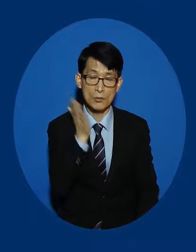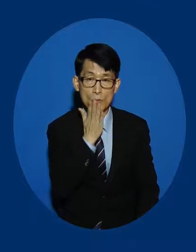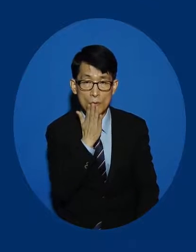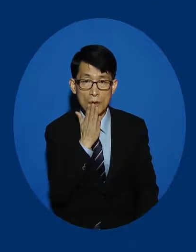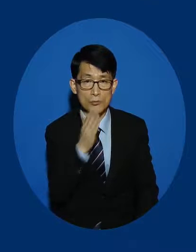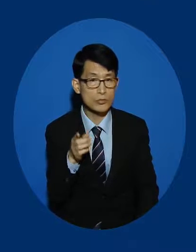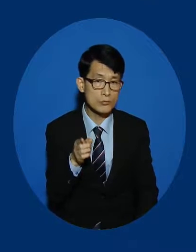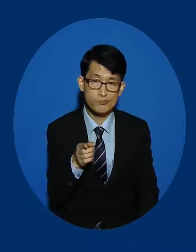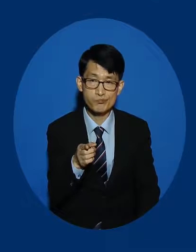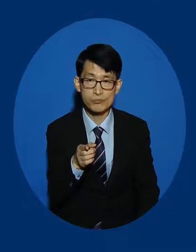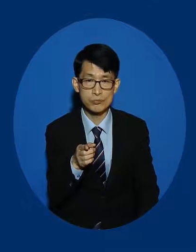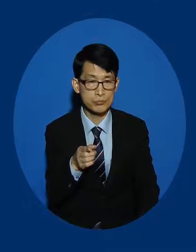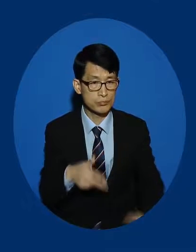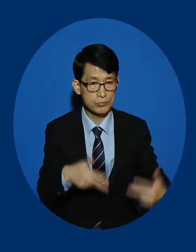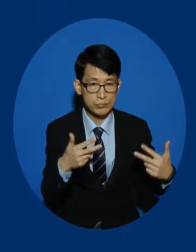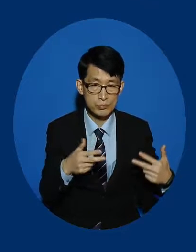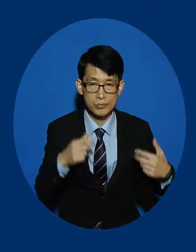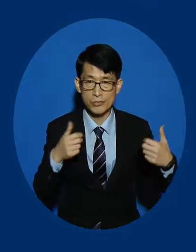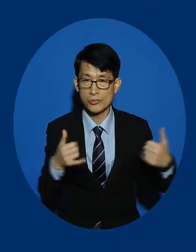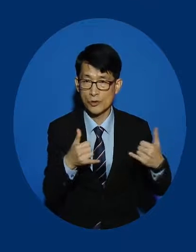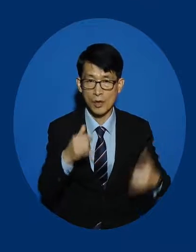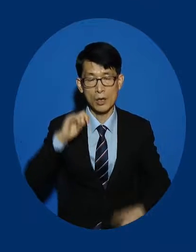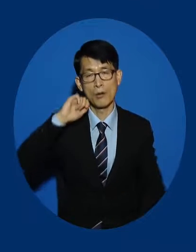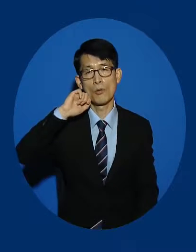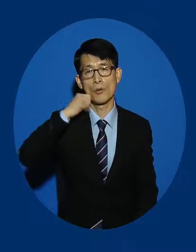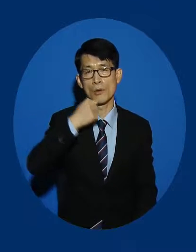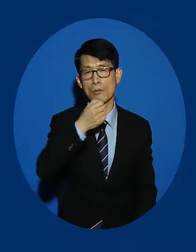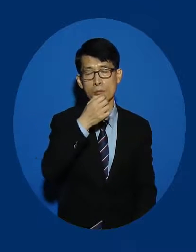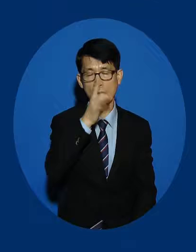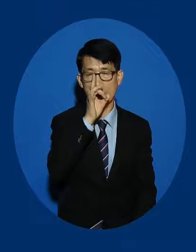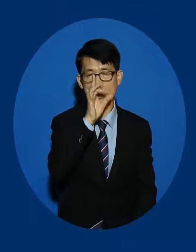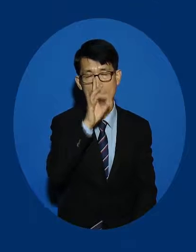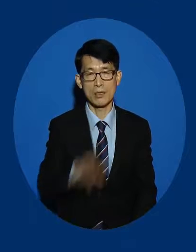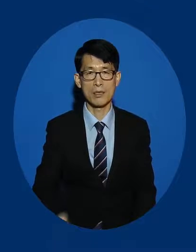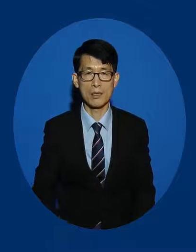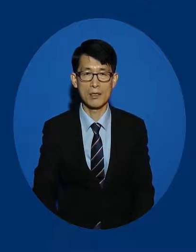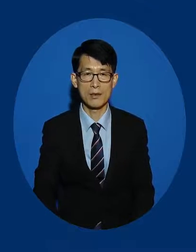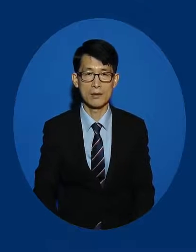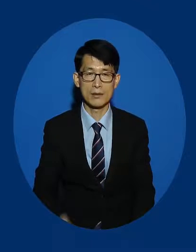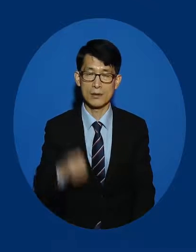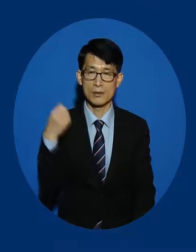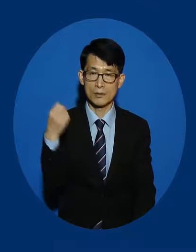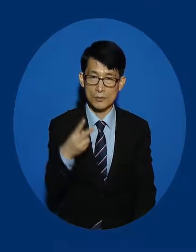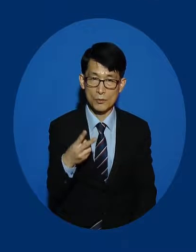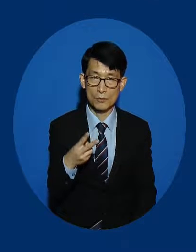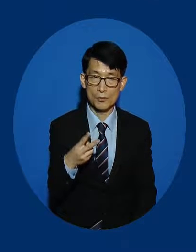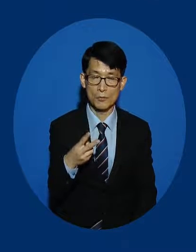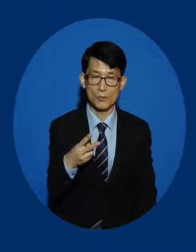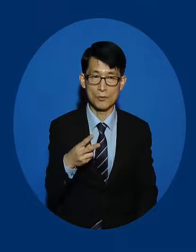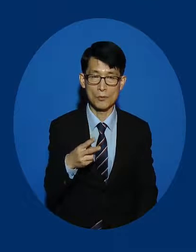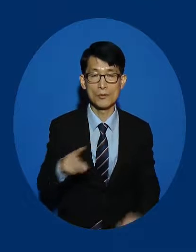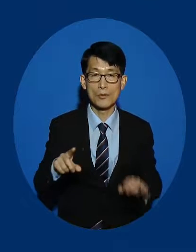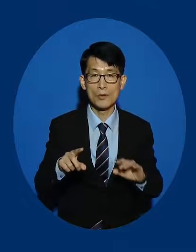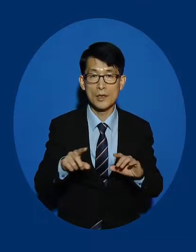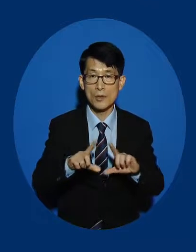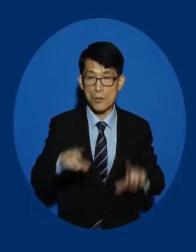청각이나 시각장애인들한테는 무용지물이거든요. 그런 상황이 있었고 그다음에 특히 공식적인 통로인